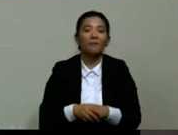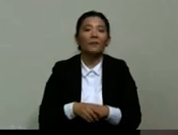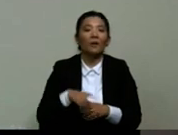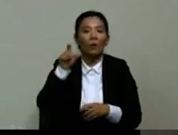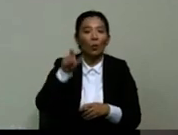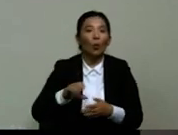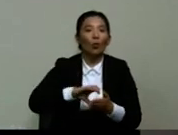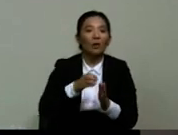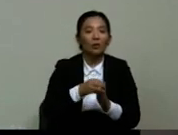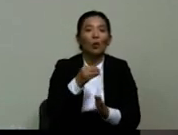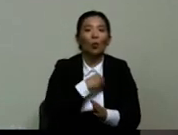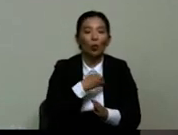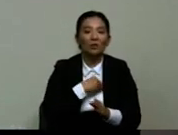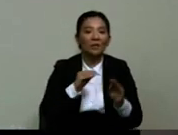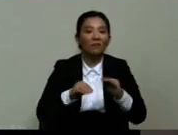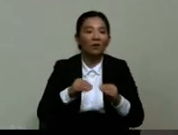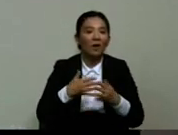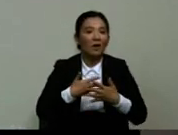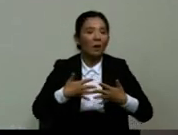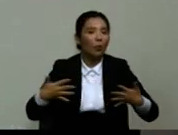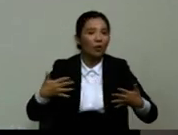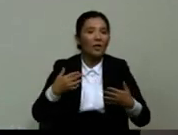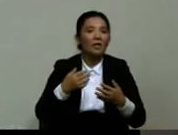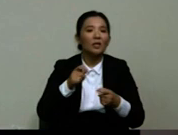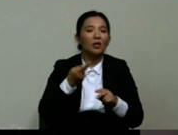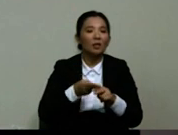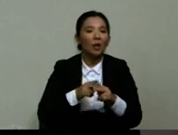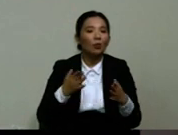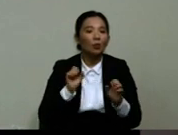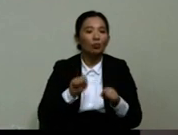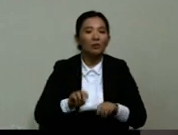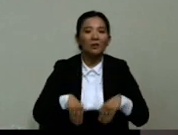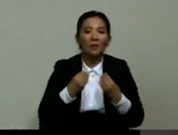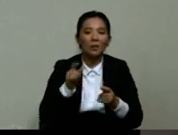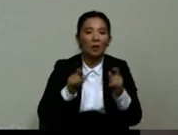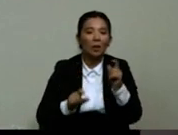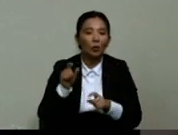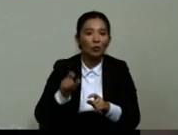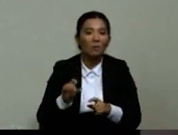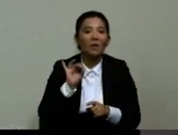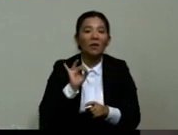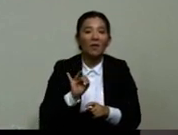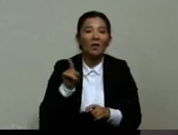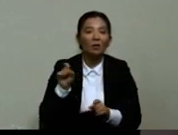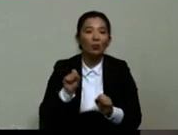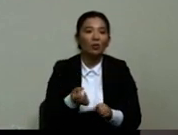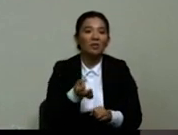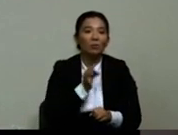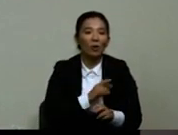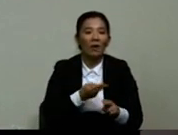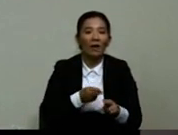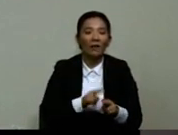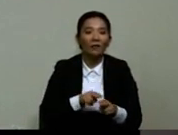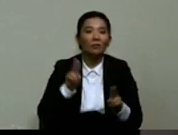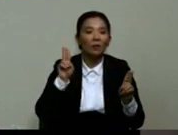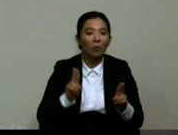Укладчик хочет составить набор инструкций, которые он может дать людям. И они могут использовать этот